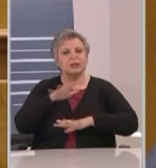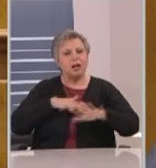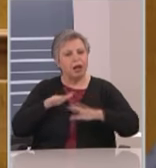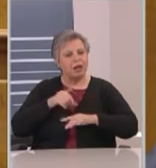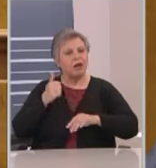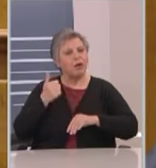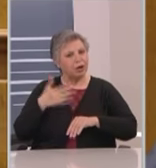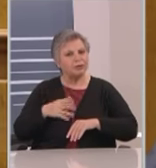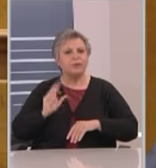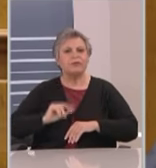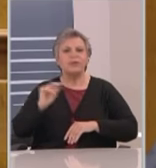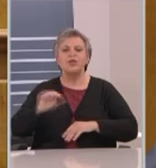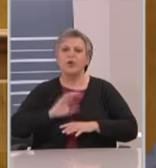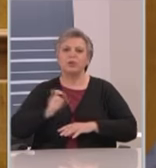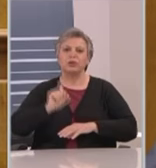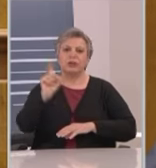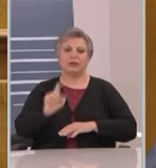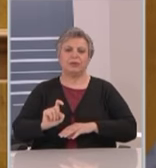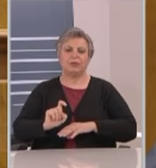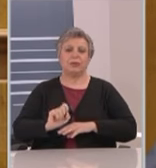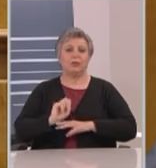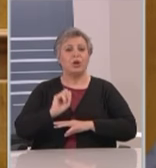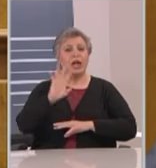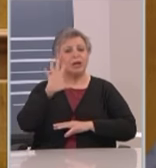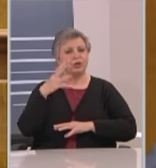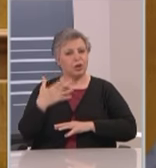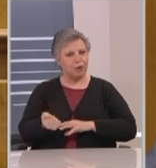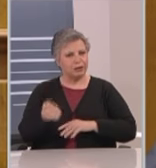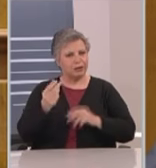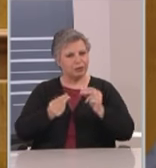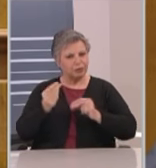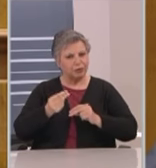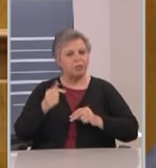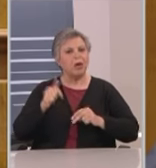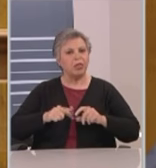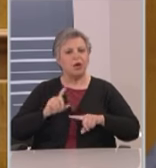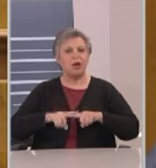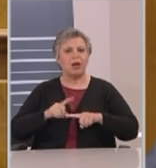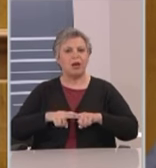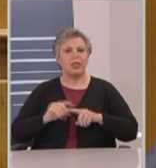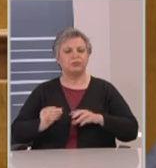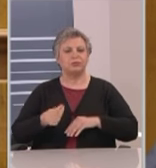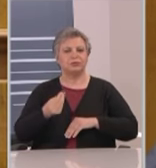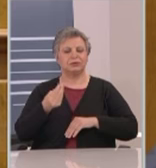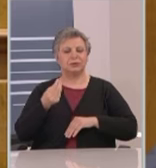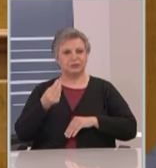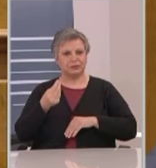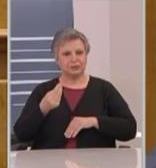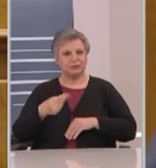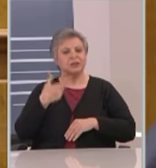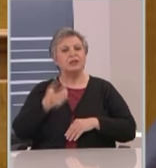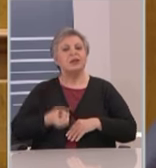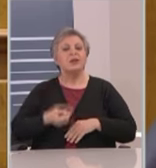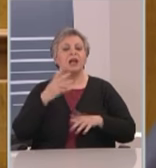Πρέπει να πω ότι στο θέμα της υπερτιμολόγησης των φαρμάκων Σε ό,τι αφορά την πρόταση που κάνει η Νέα Δημοκρατία, είναι πιο